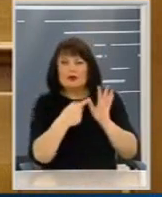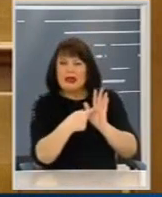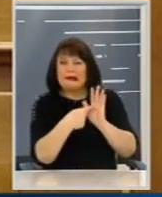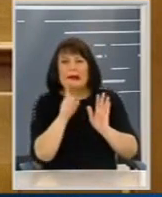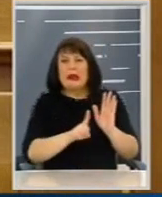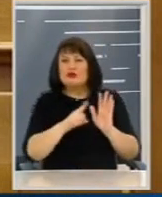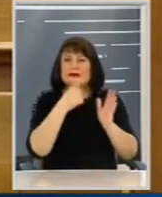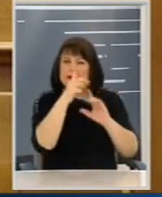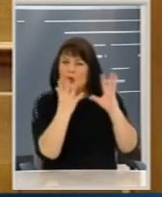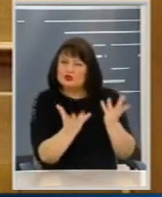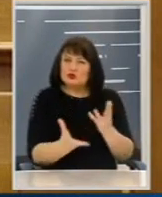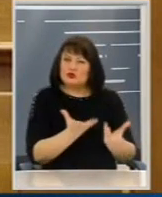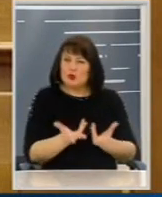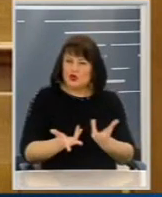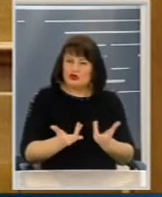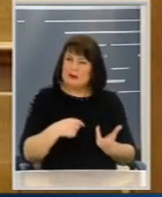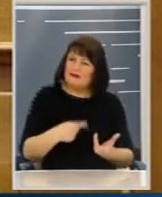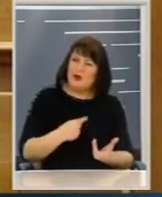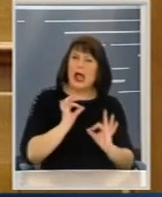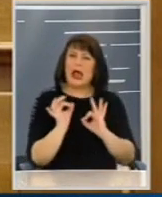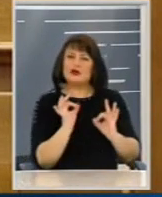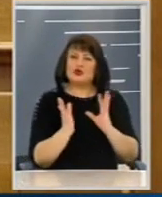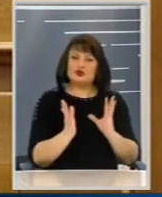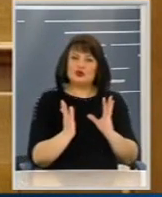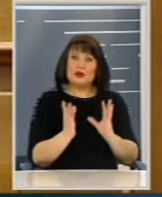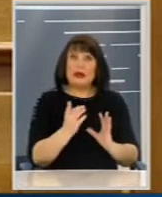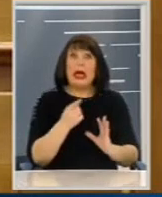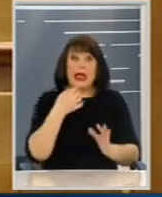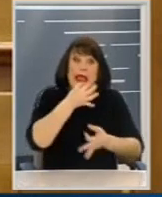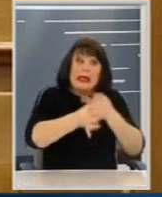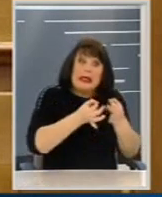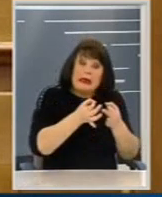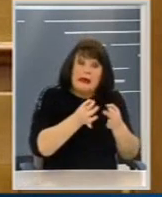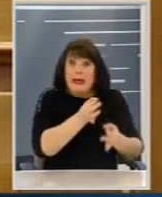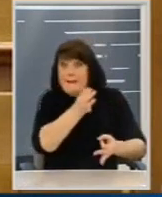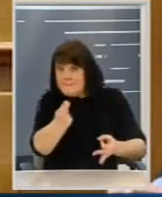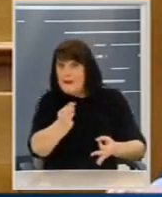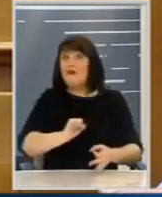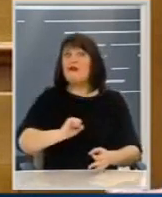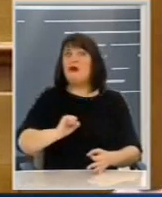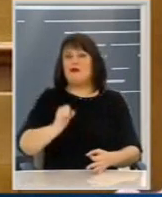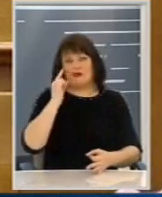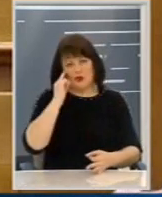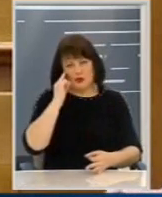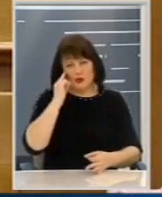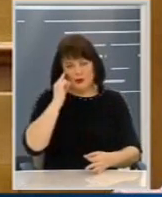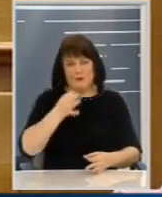θα του εσύστησε ότι πρέπει να αναδείξει την ατζέντα του φόβου προκειμένου να